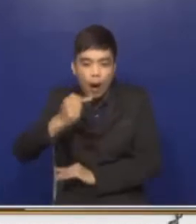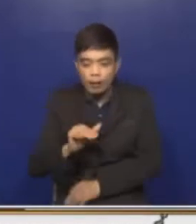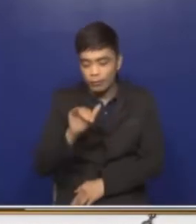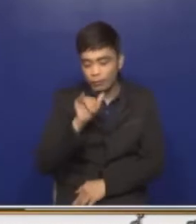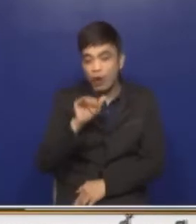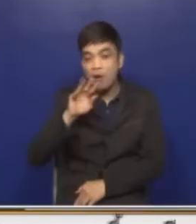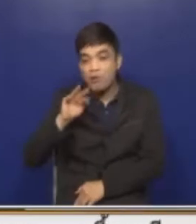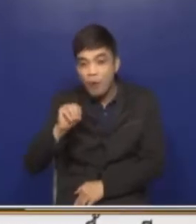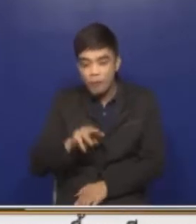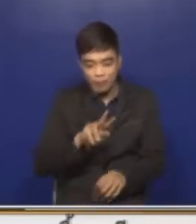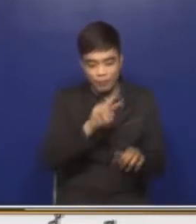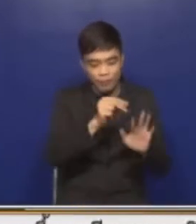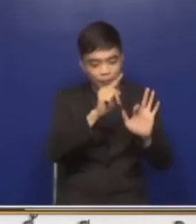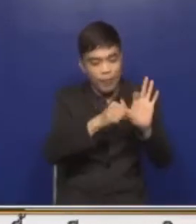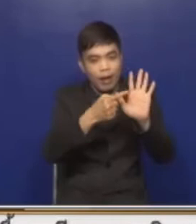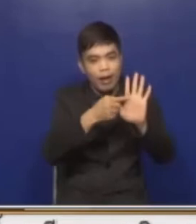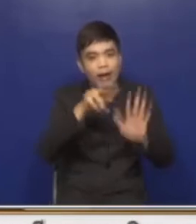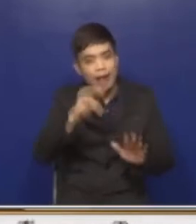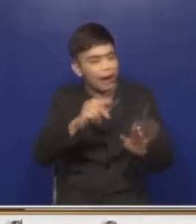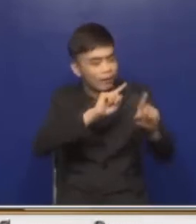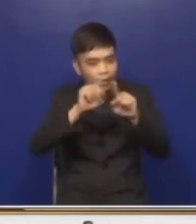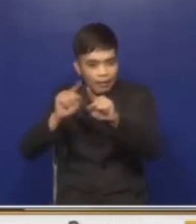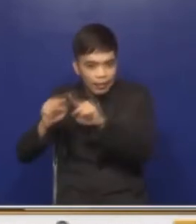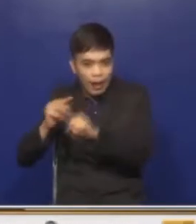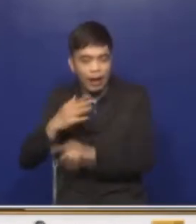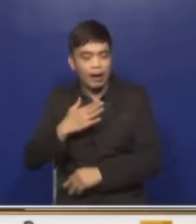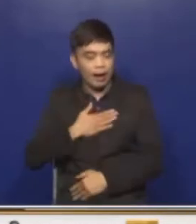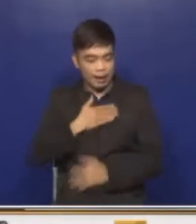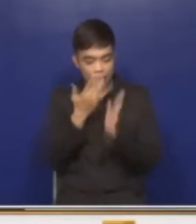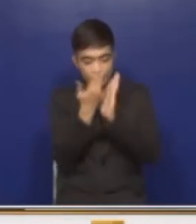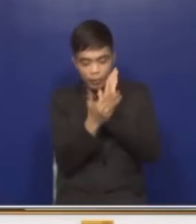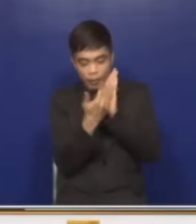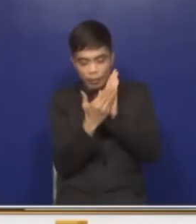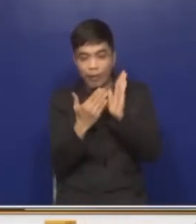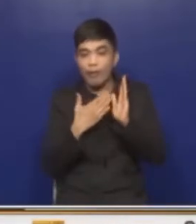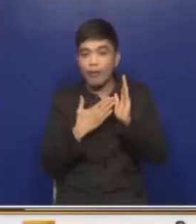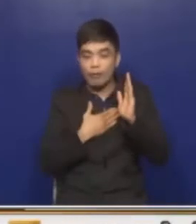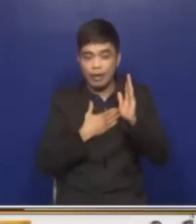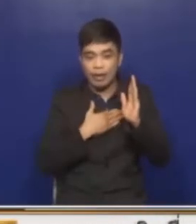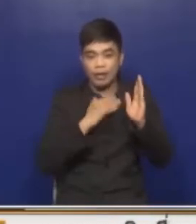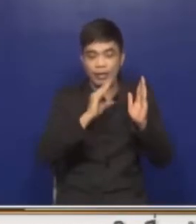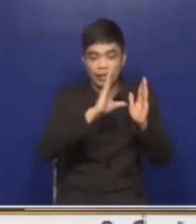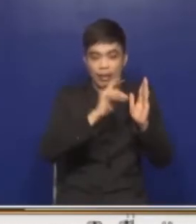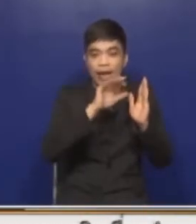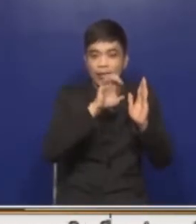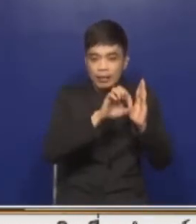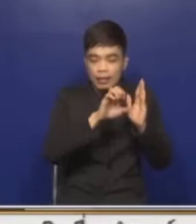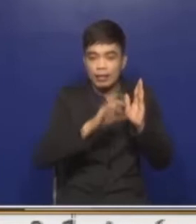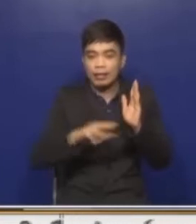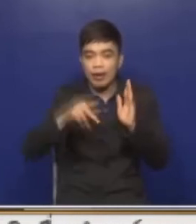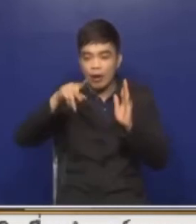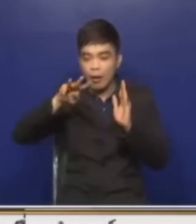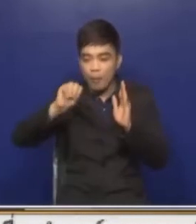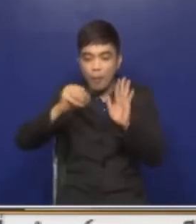be3ผมเนี่ยแม่โขงชีมูลเลยสงครามก็เป็นส่วนหนึ่งถึงใส่เข้ามาผม